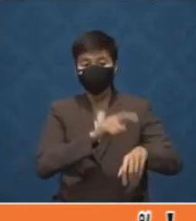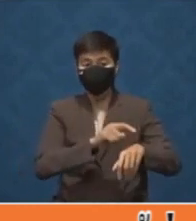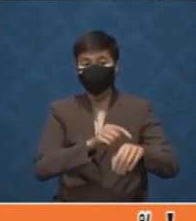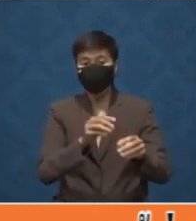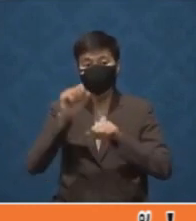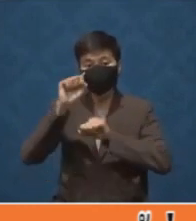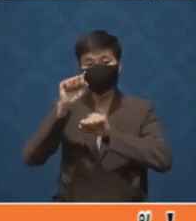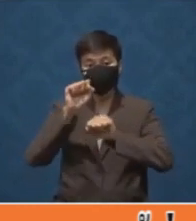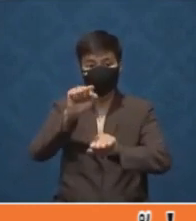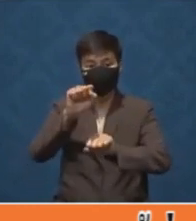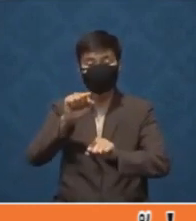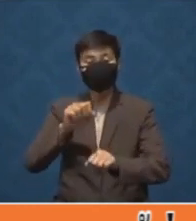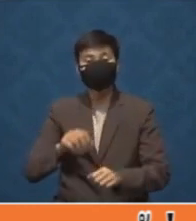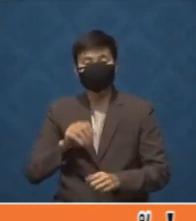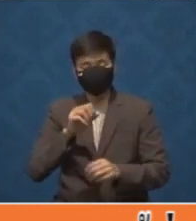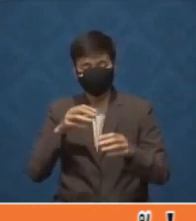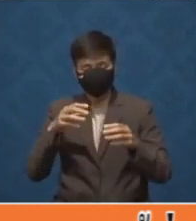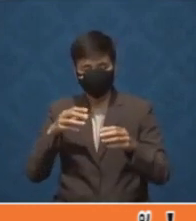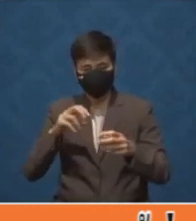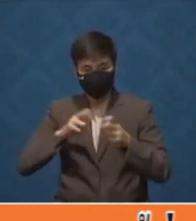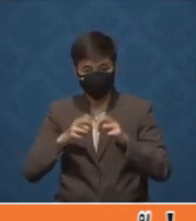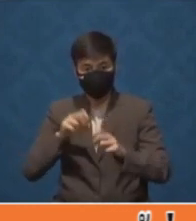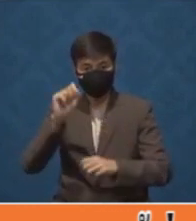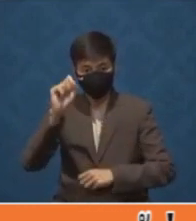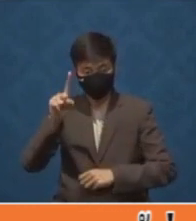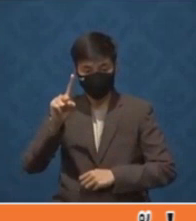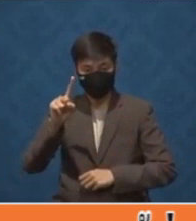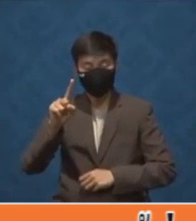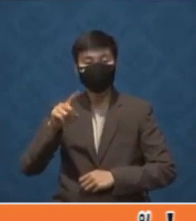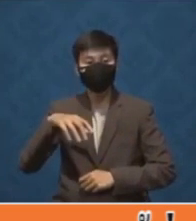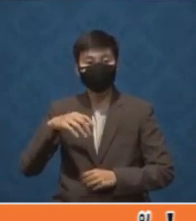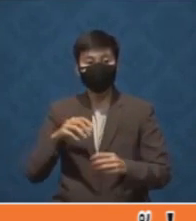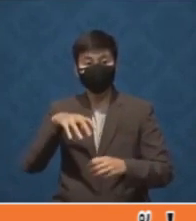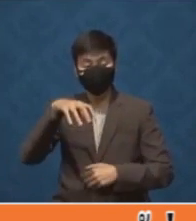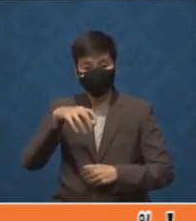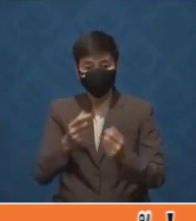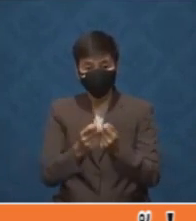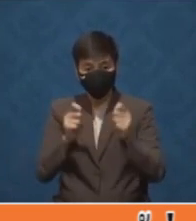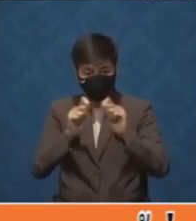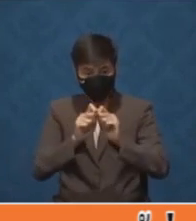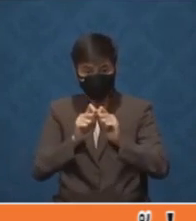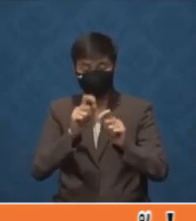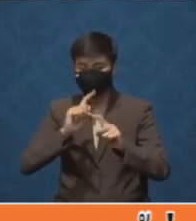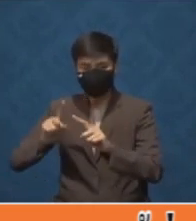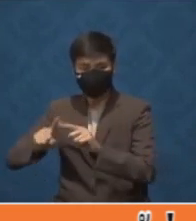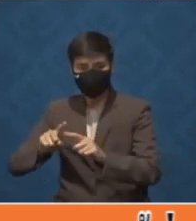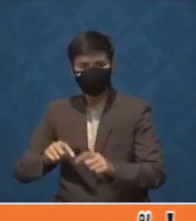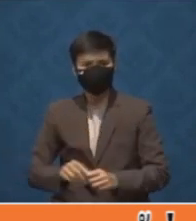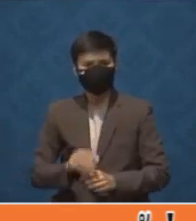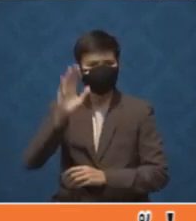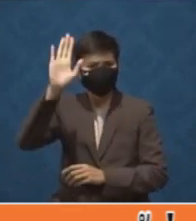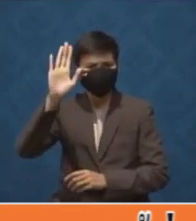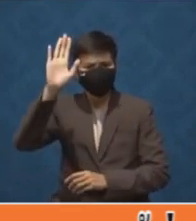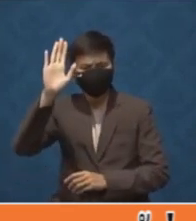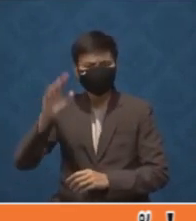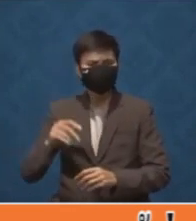ระยะเวลาการประกาศสถานการณ์ฉุกเฉินออกไปได้โดยที่องค์กรอื่นใด ไม่สามารถคัดค้านได้จึงต้องกำหนดมาตรการ